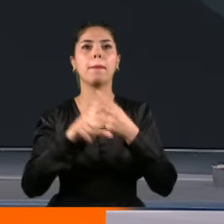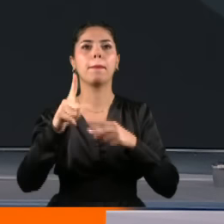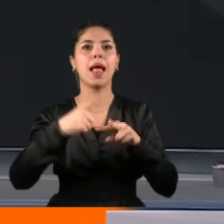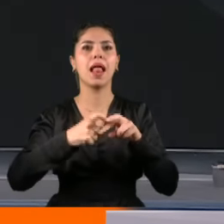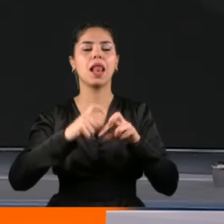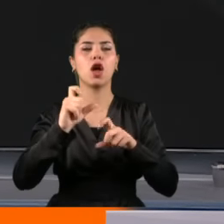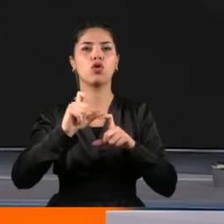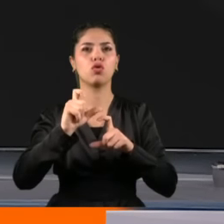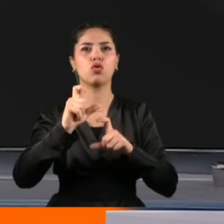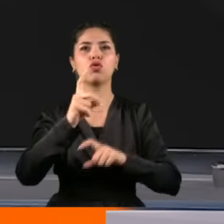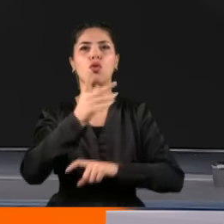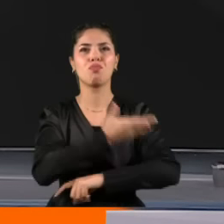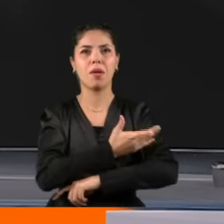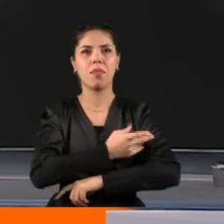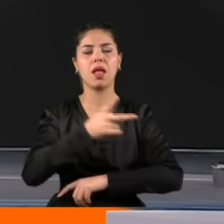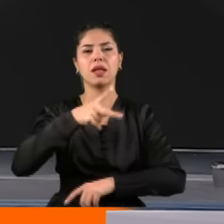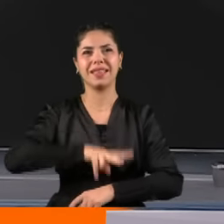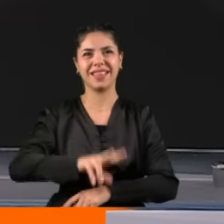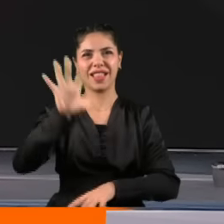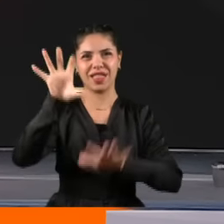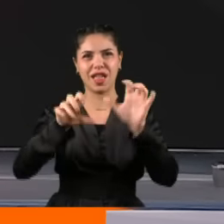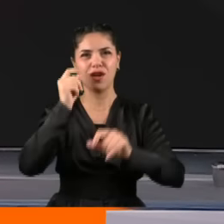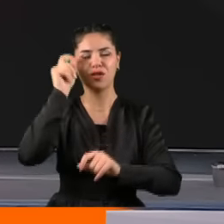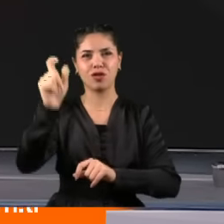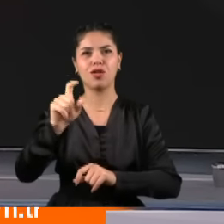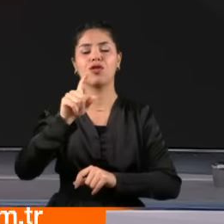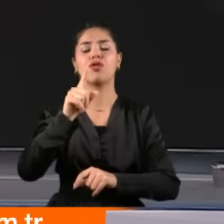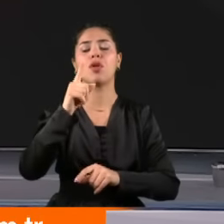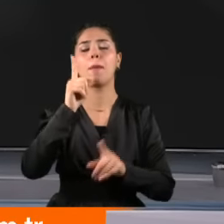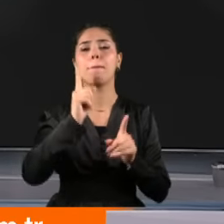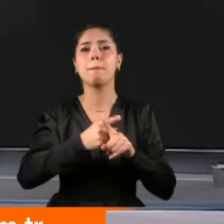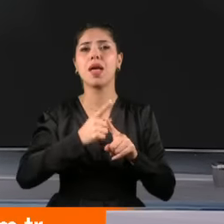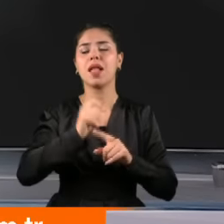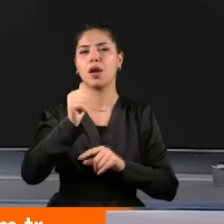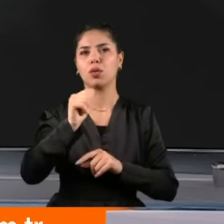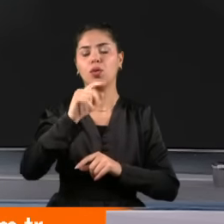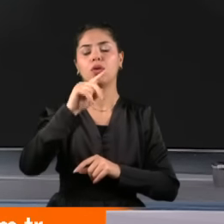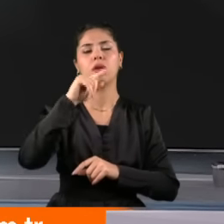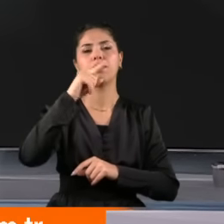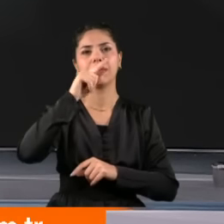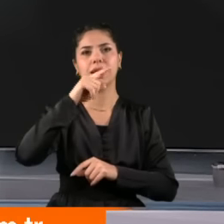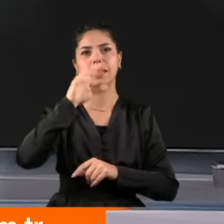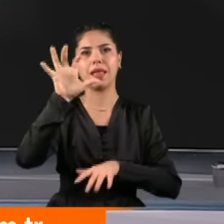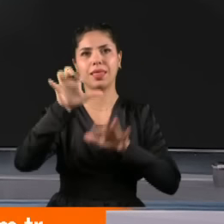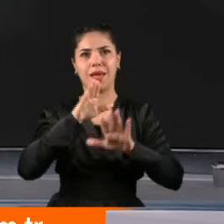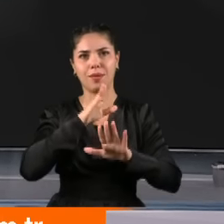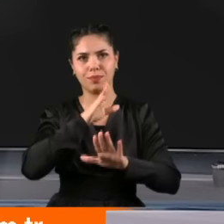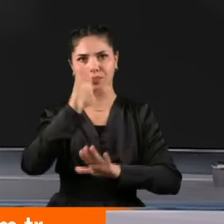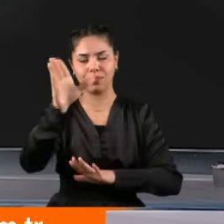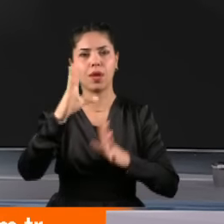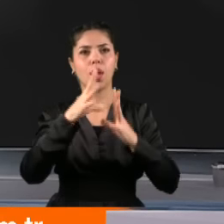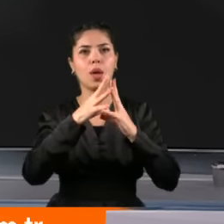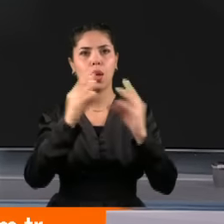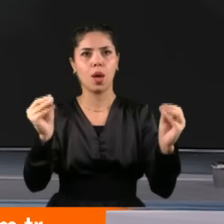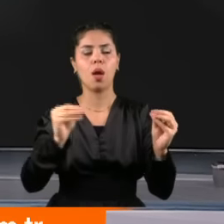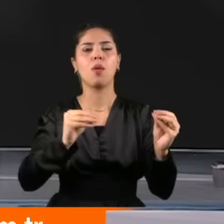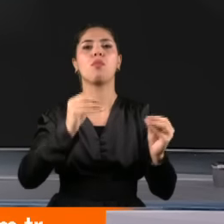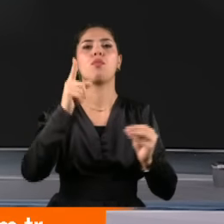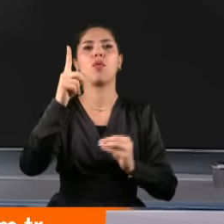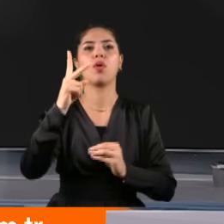Belaruslu ikiz dağcılar Pazar Gölü Niğde'den Aladağlara tırmanışa geçmiş ama geri dönememişlerdi. Kaybolan dağcıları arama çalışmaları 2 gün sürdü.